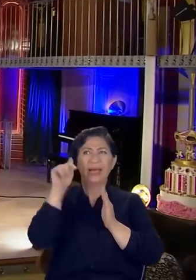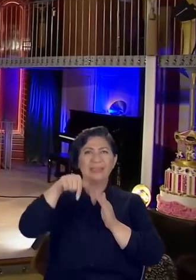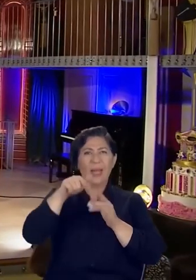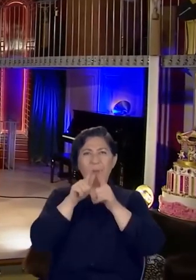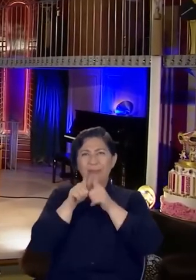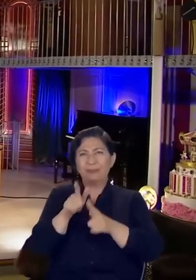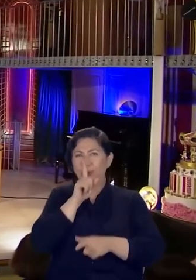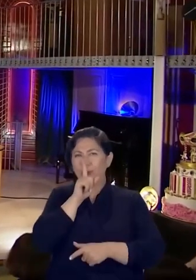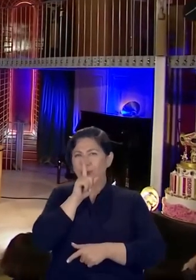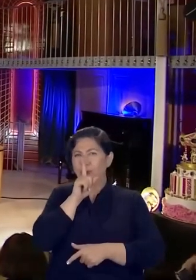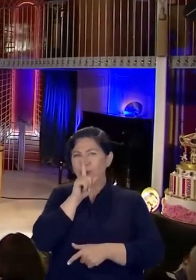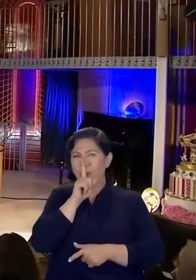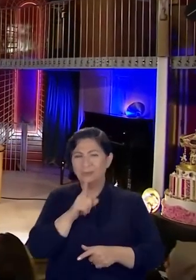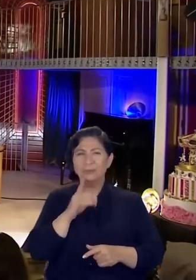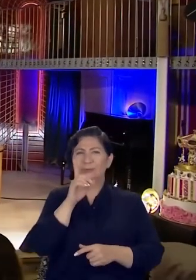Susun!